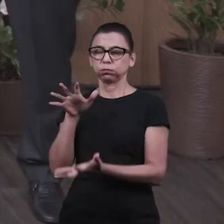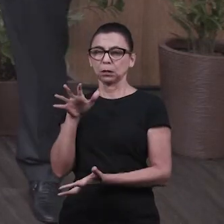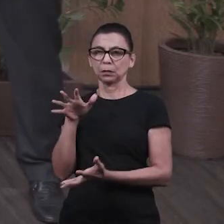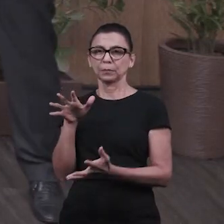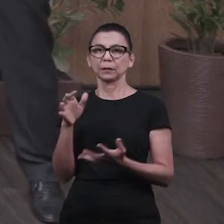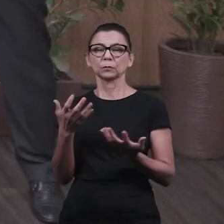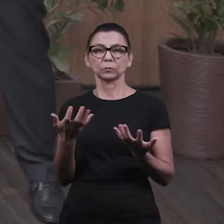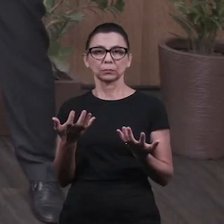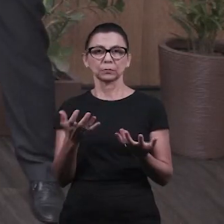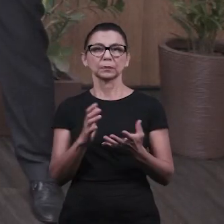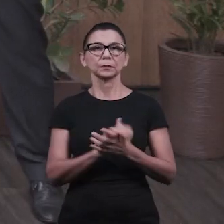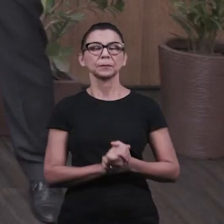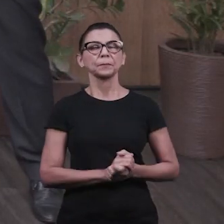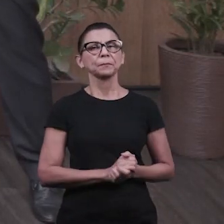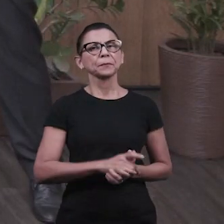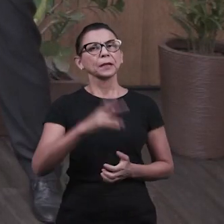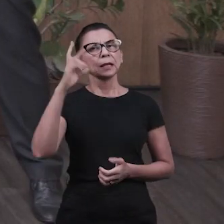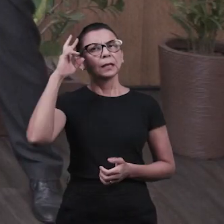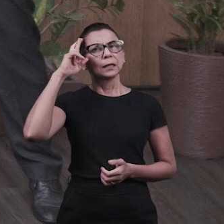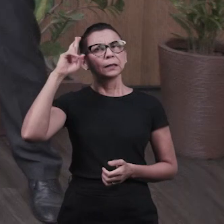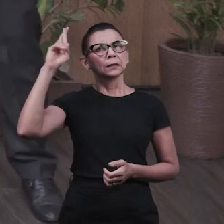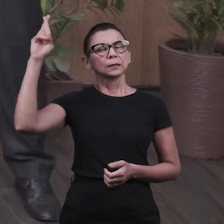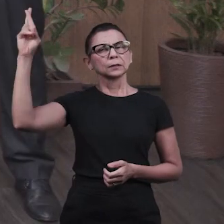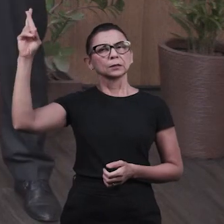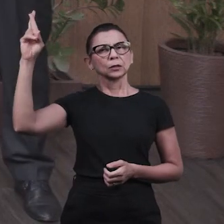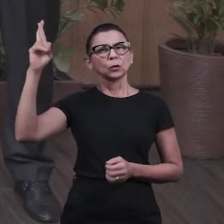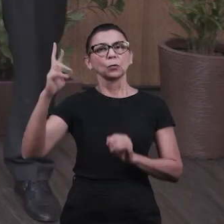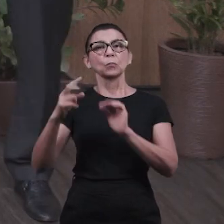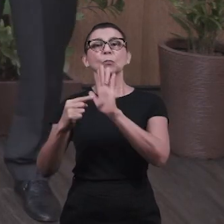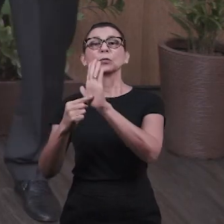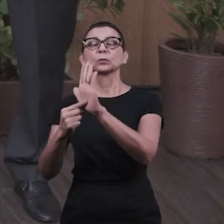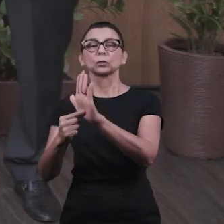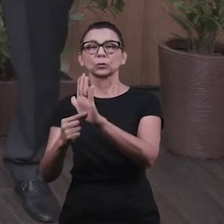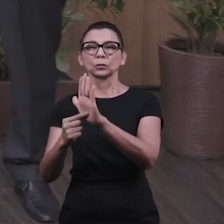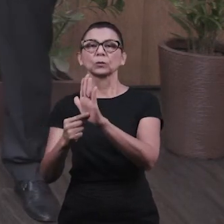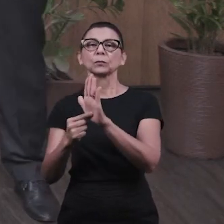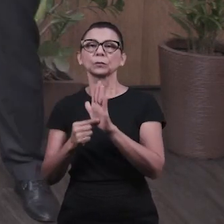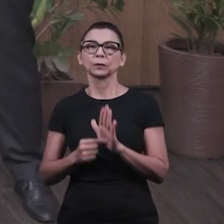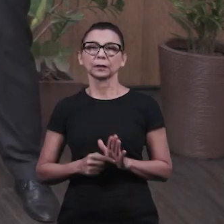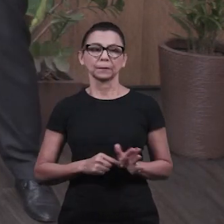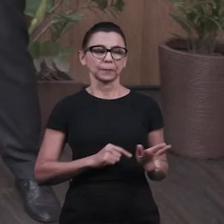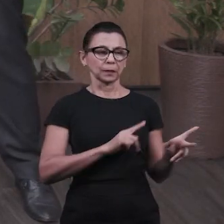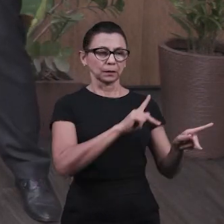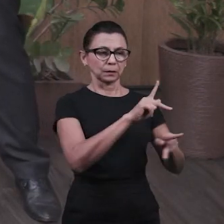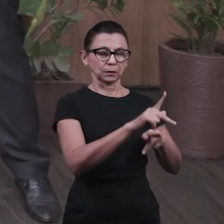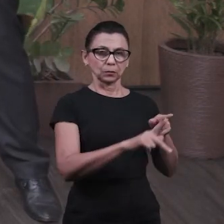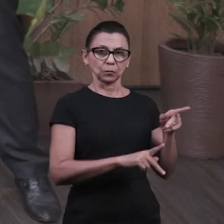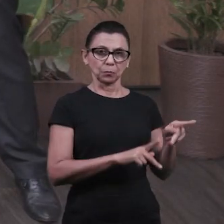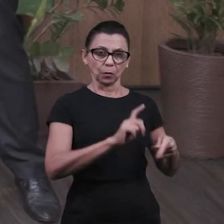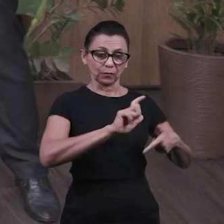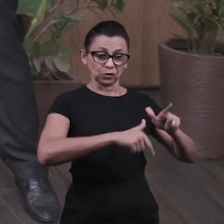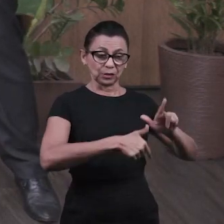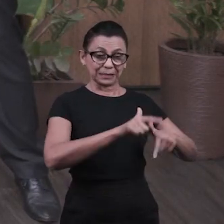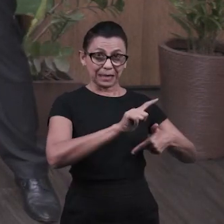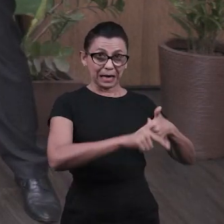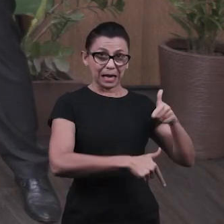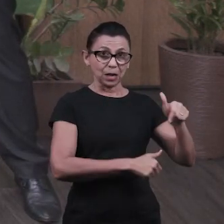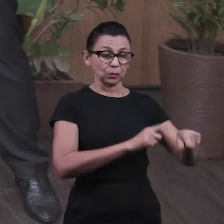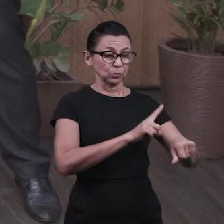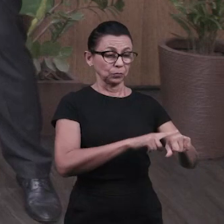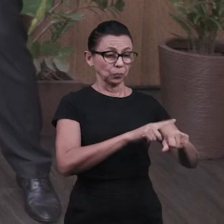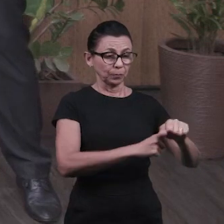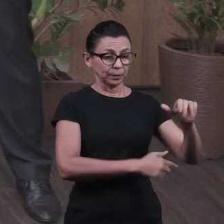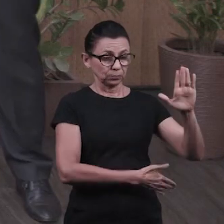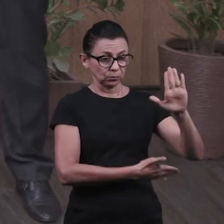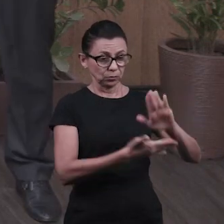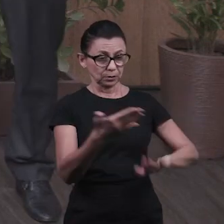a dirigé que dans la sortie, le peuple mangeait le pain asme, pain sans levain.